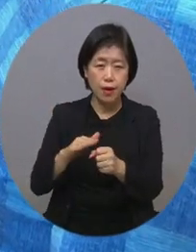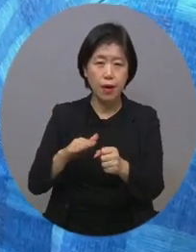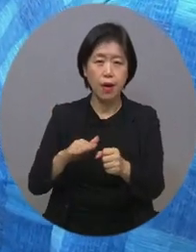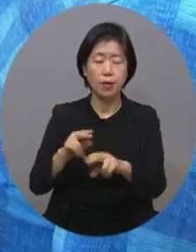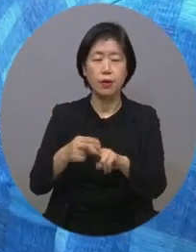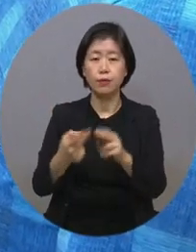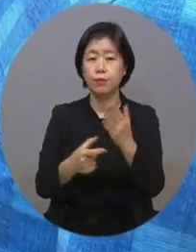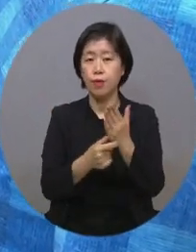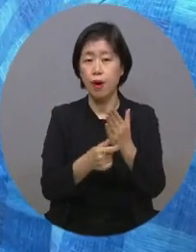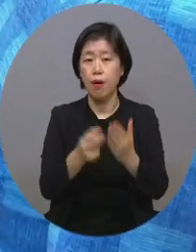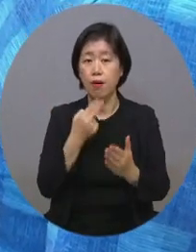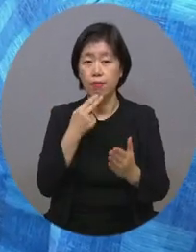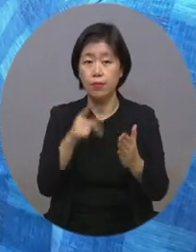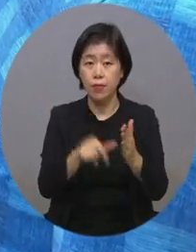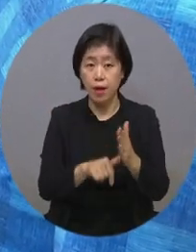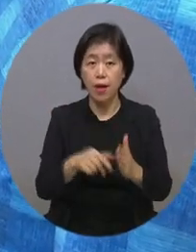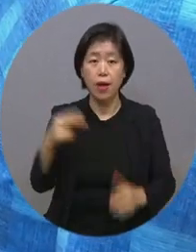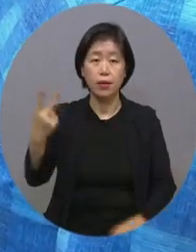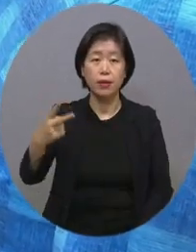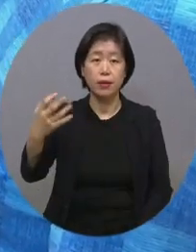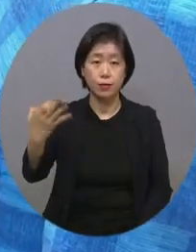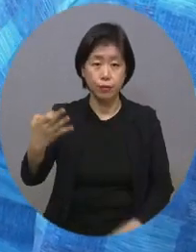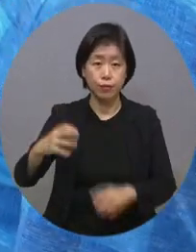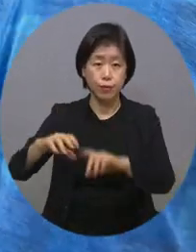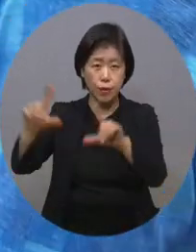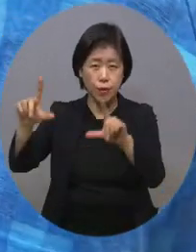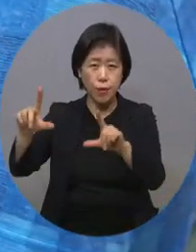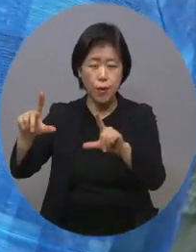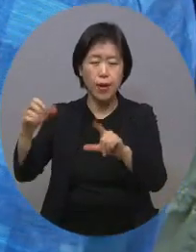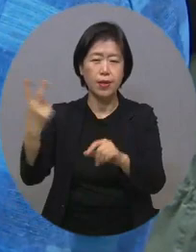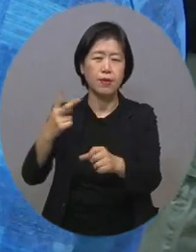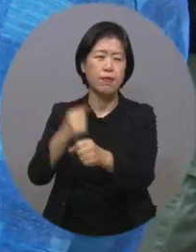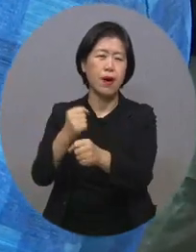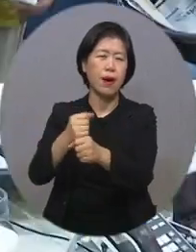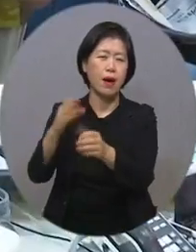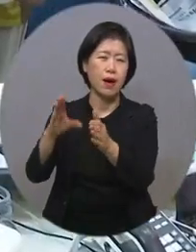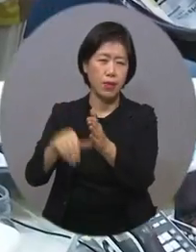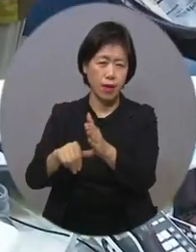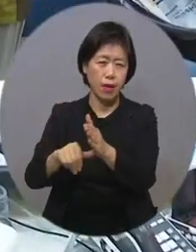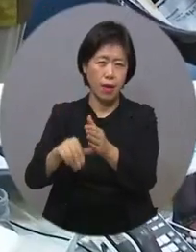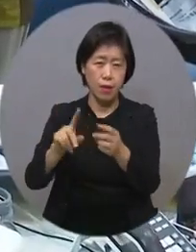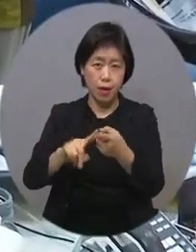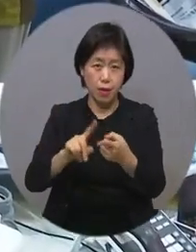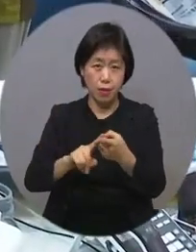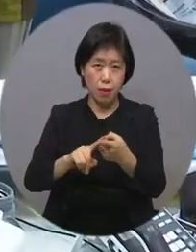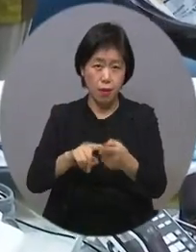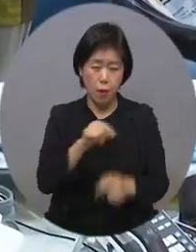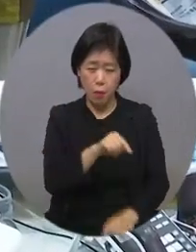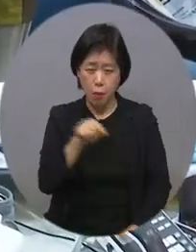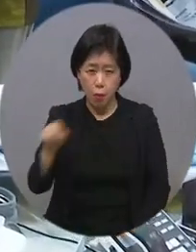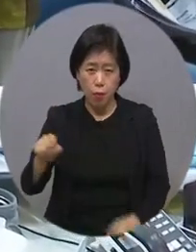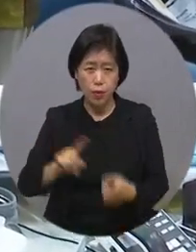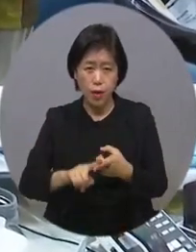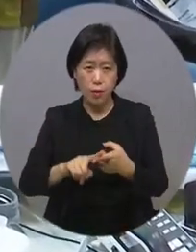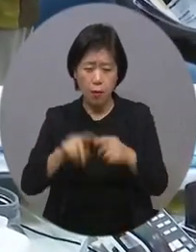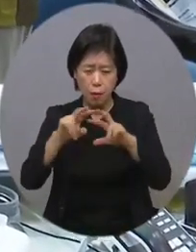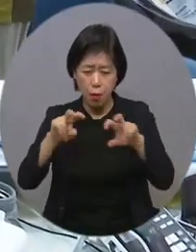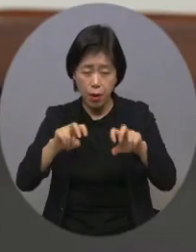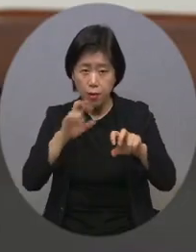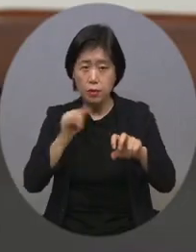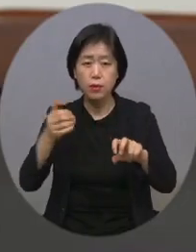2019년도 발행을 했을 때를 분석을 했어요. 예. 국세청에서 효과가 과연 어느 정도 있는가.